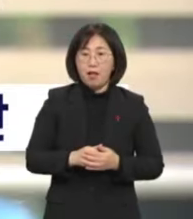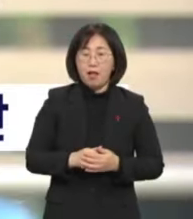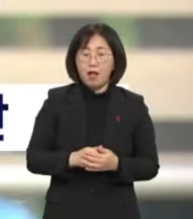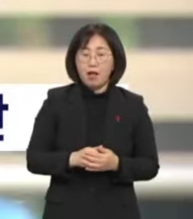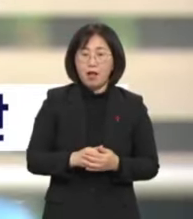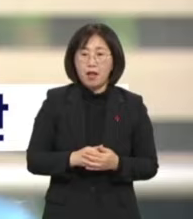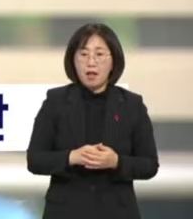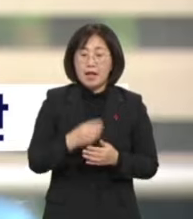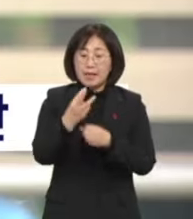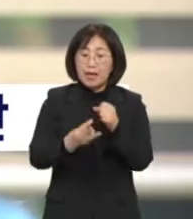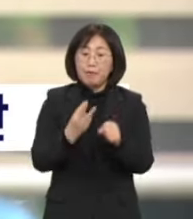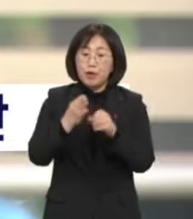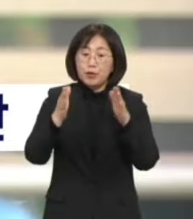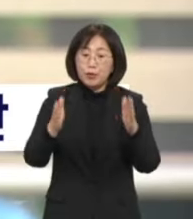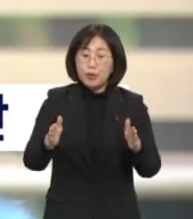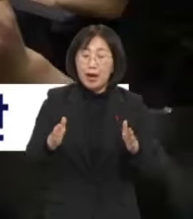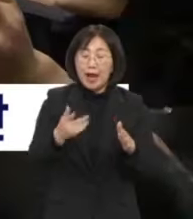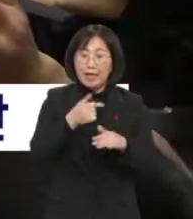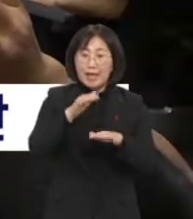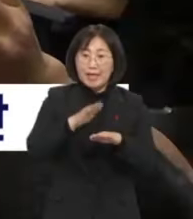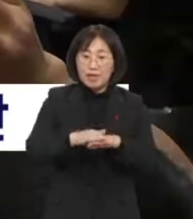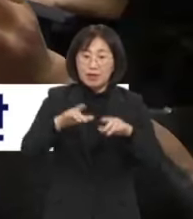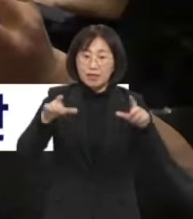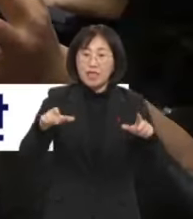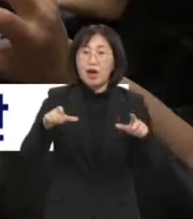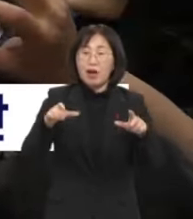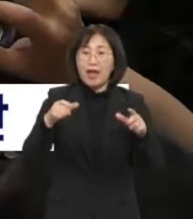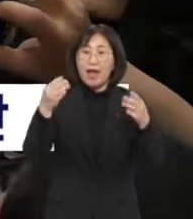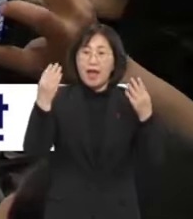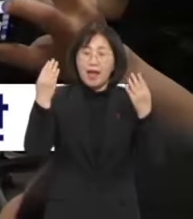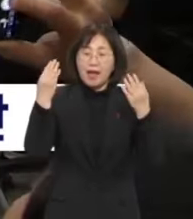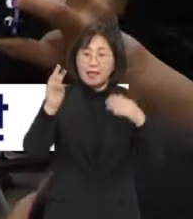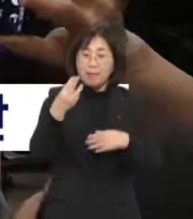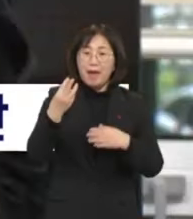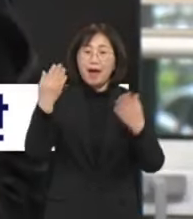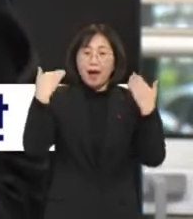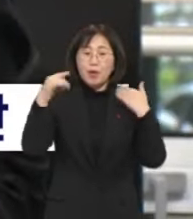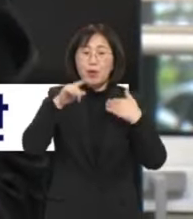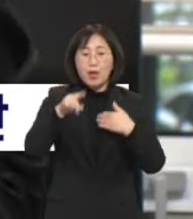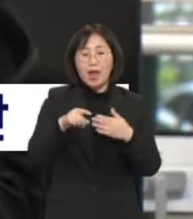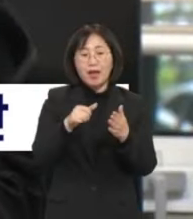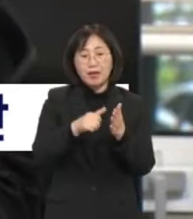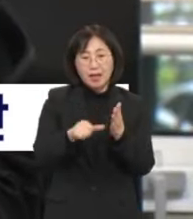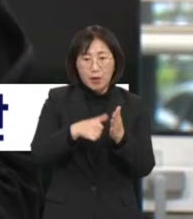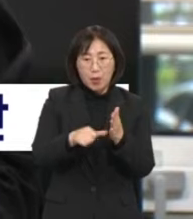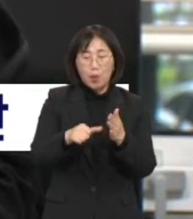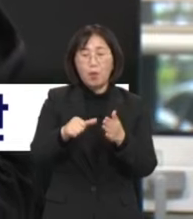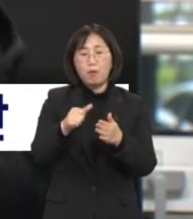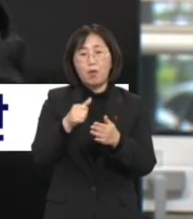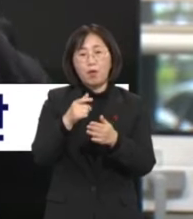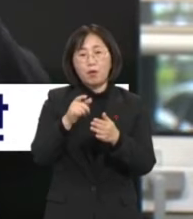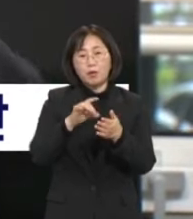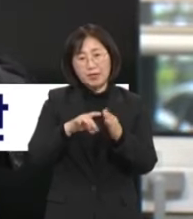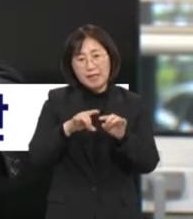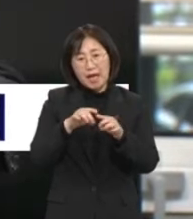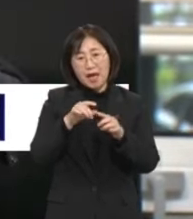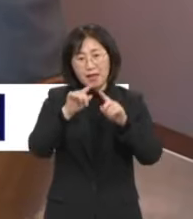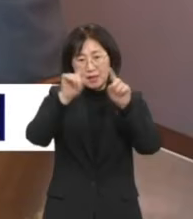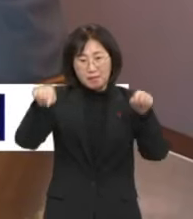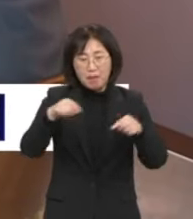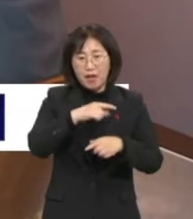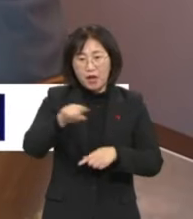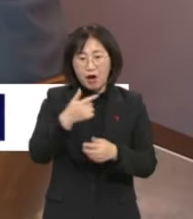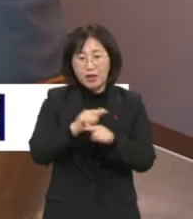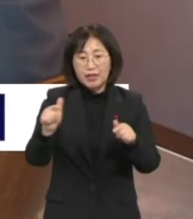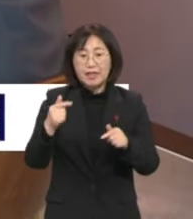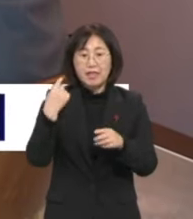지난 4년간 대전 지역 300여 개 학교에 PC와 전자칠판 등 기자재 계약 자료를 요구했는데 관련 업체들은 정